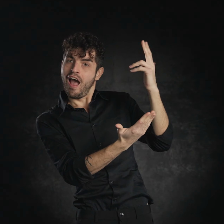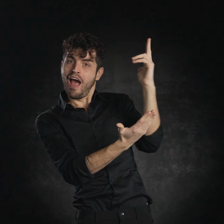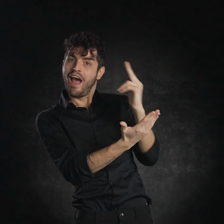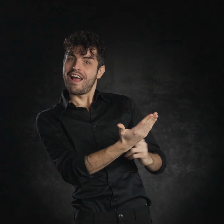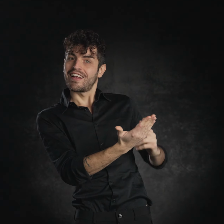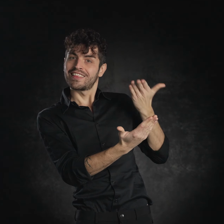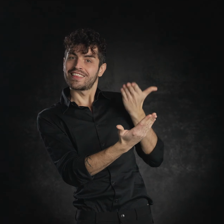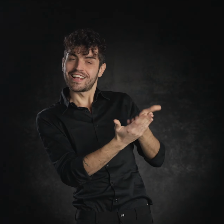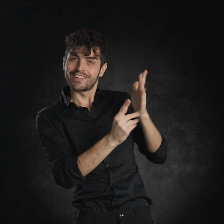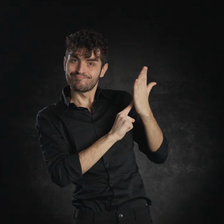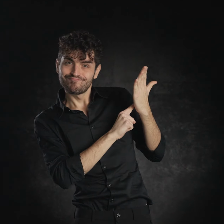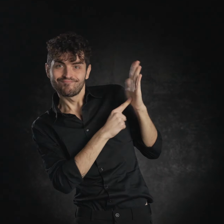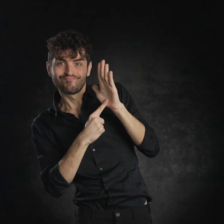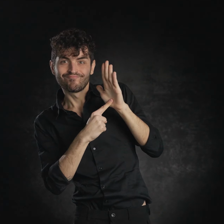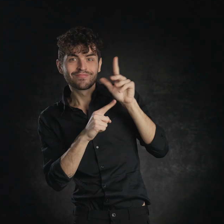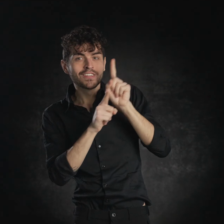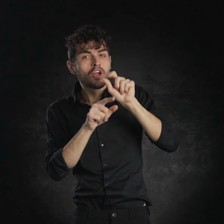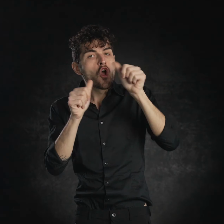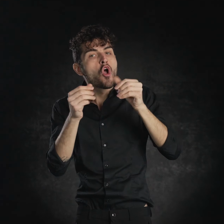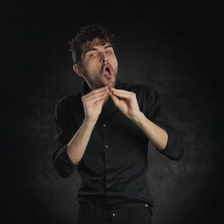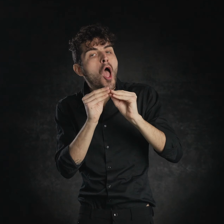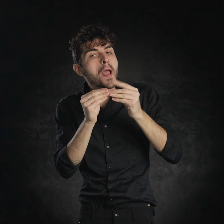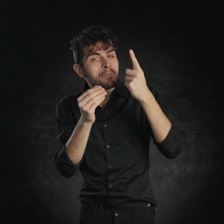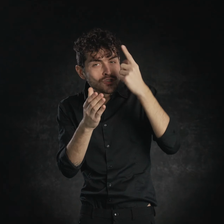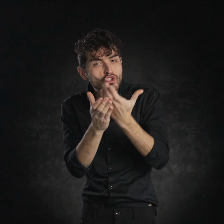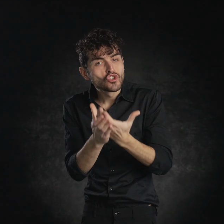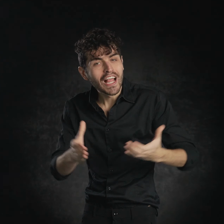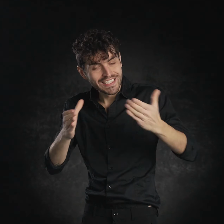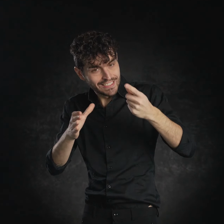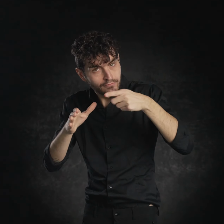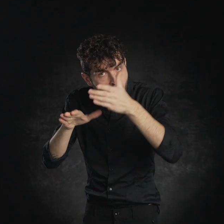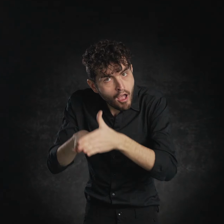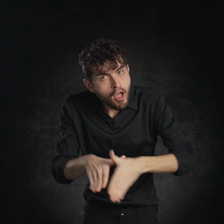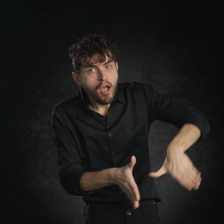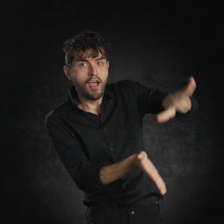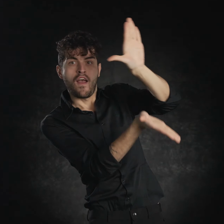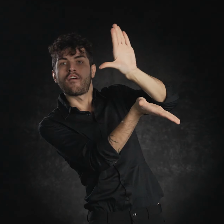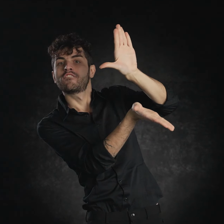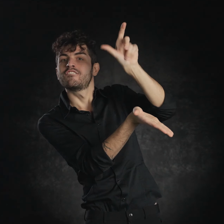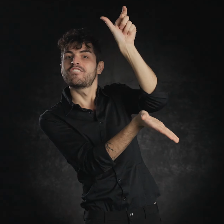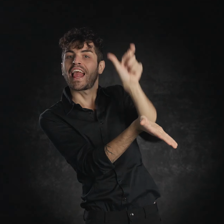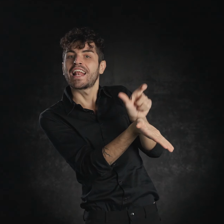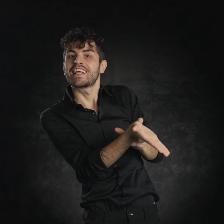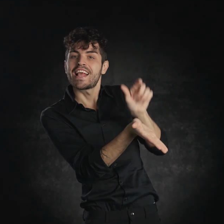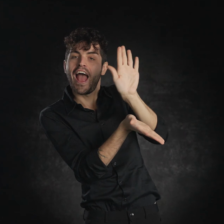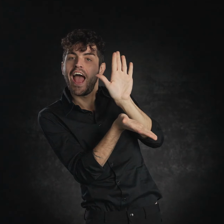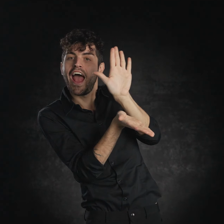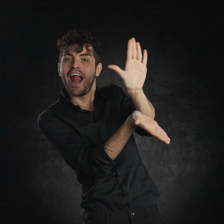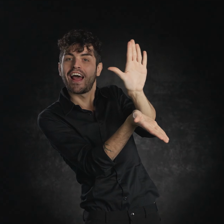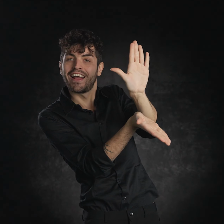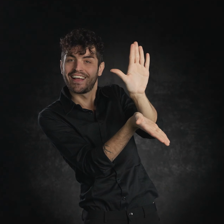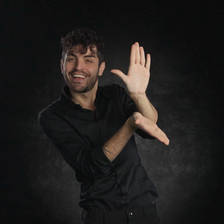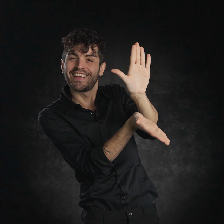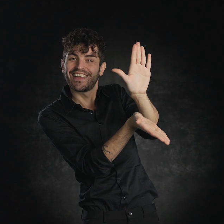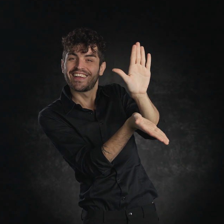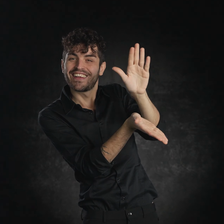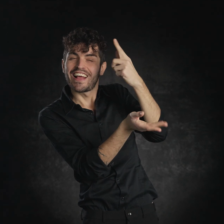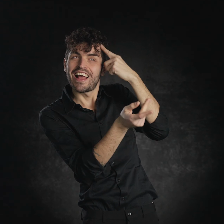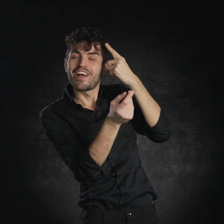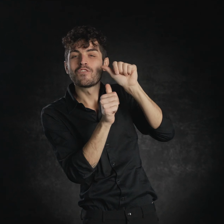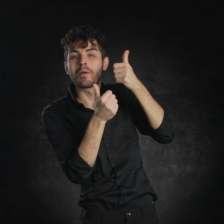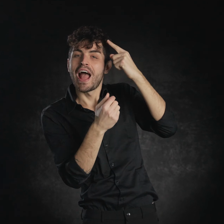più fruibile possibile e l'unico modo per far vedere la cesta da ogni parte era renderla così in verticale da una